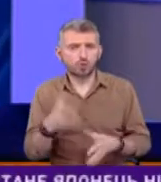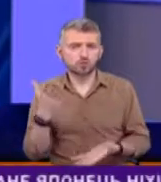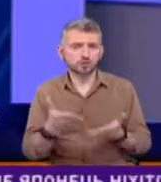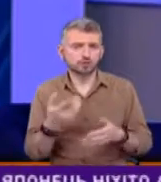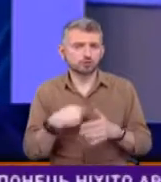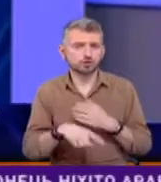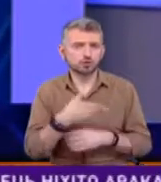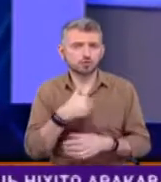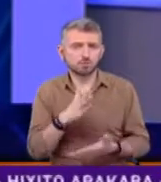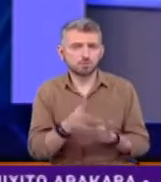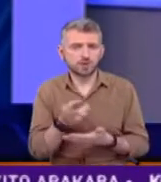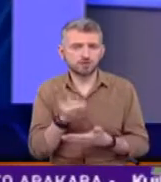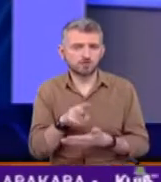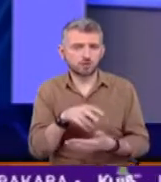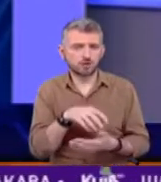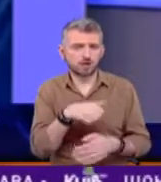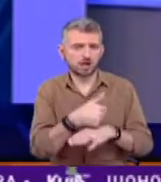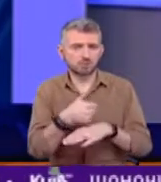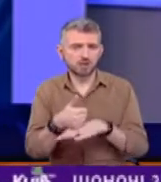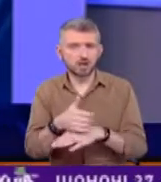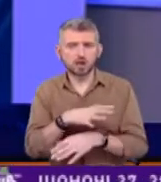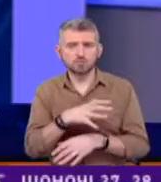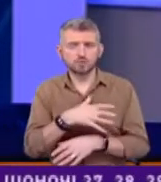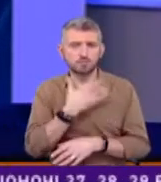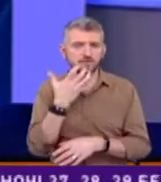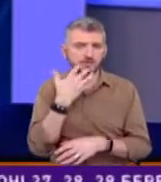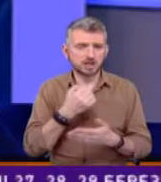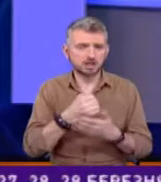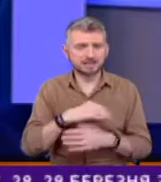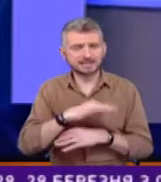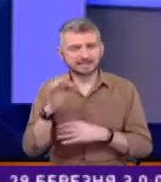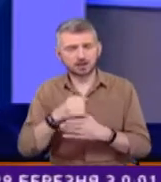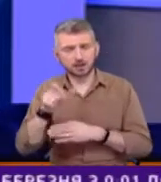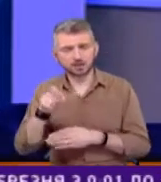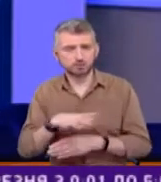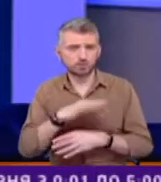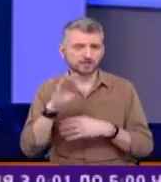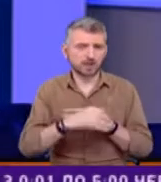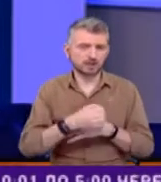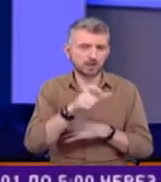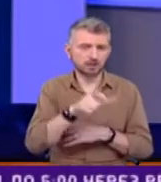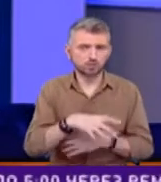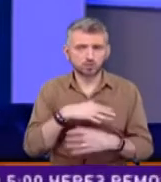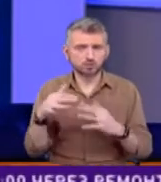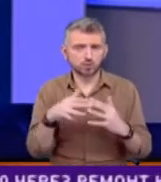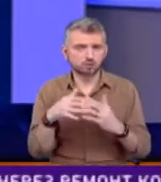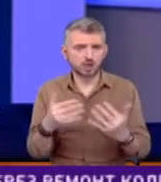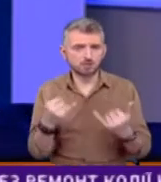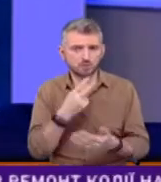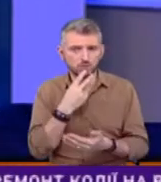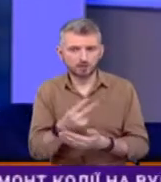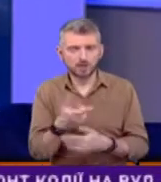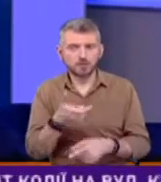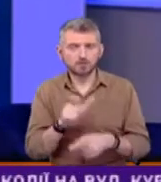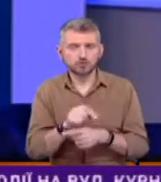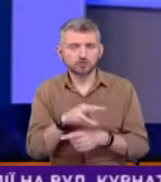тому що ми мали двох гегемонів. Був південний кандидат, тобто східний кандидат, був західний, була боротьба. Тепер подивіться,